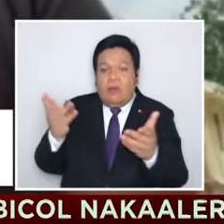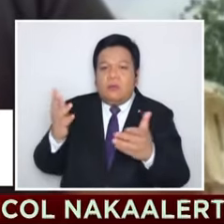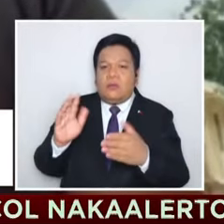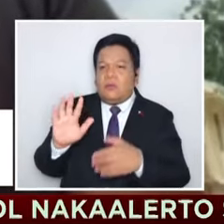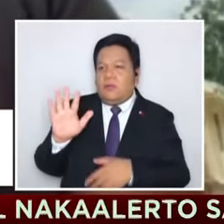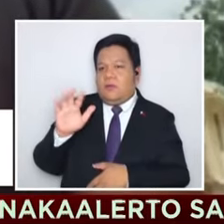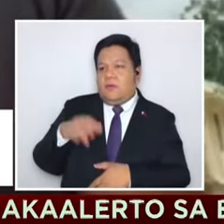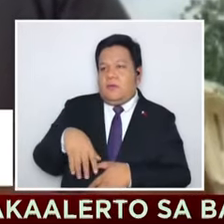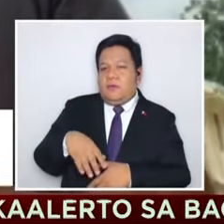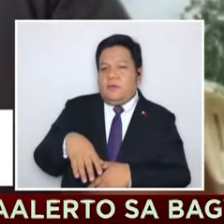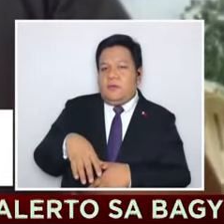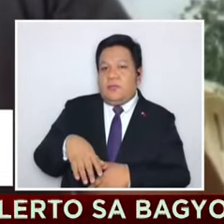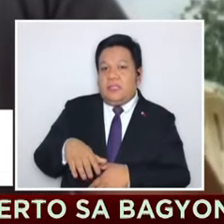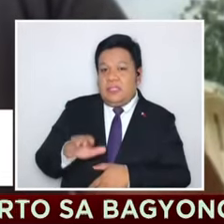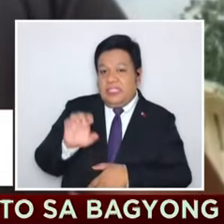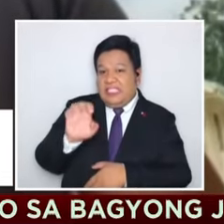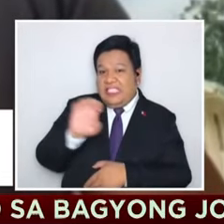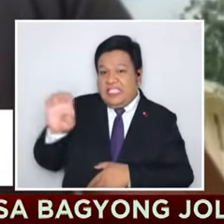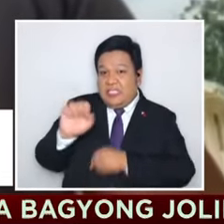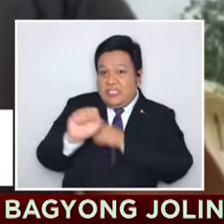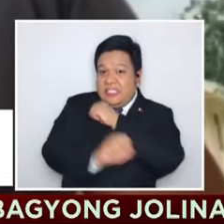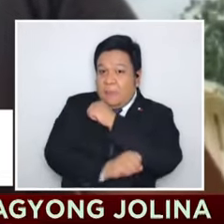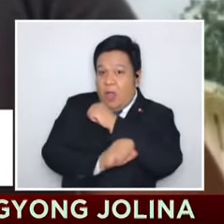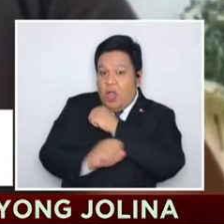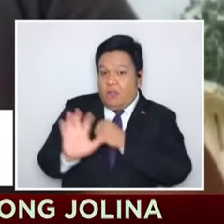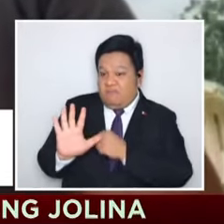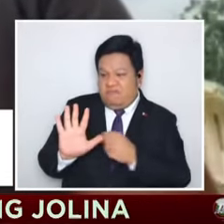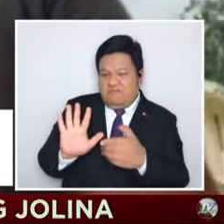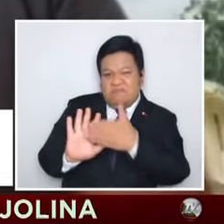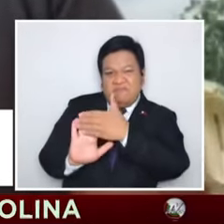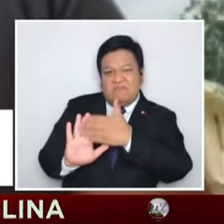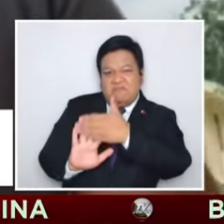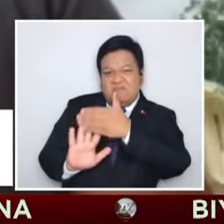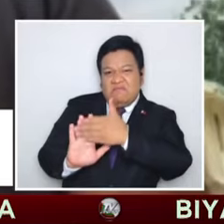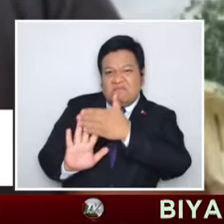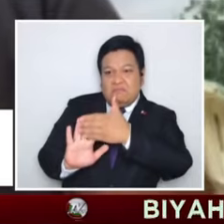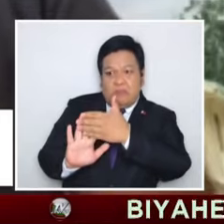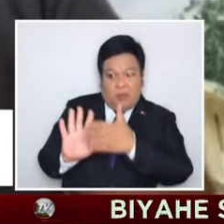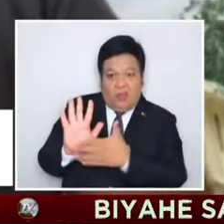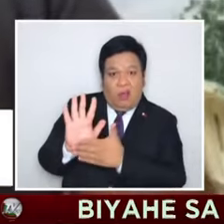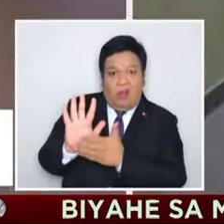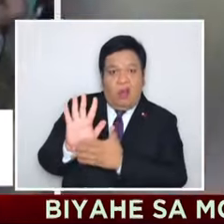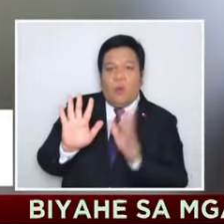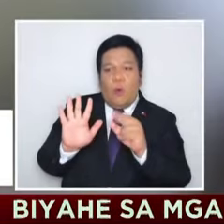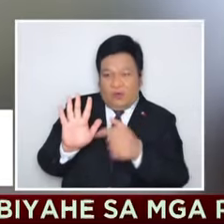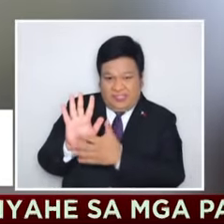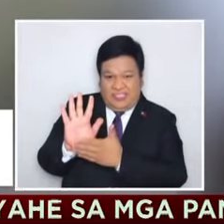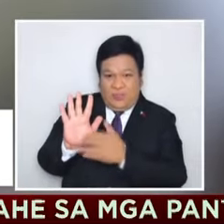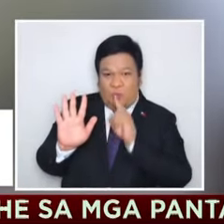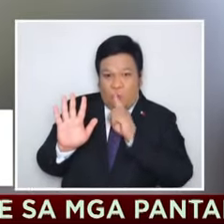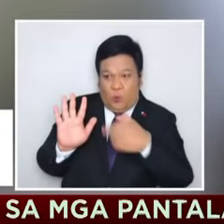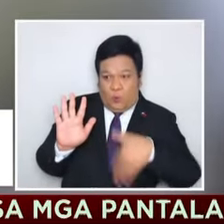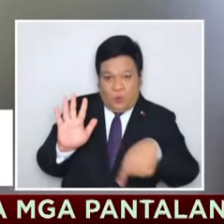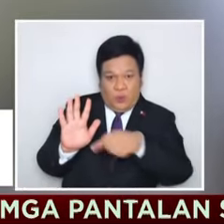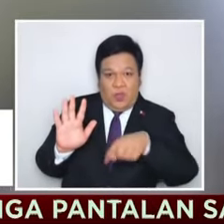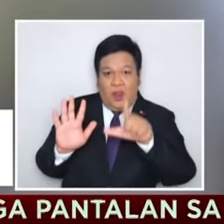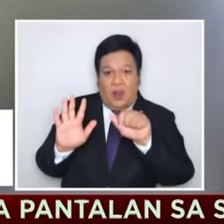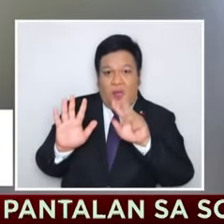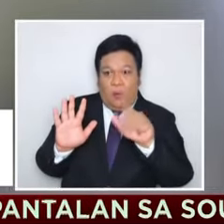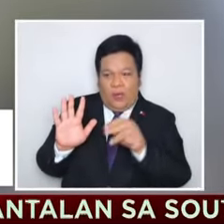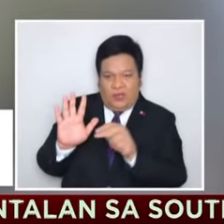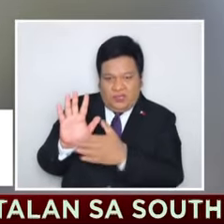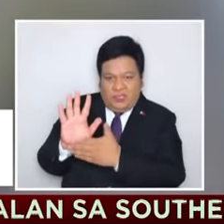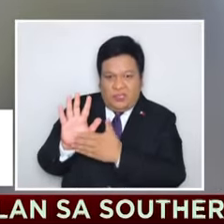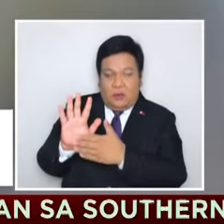ng Eastern Samar at hindi sa southern part ng Eastern Samar kung saan kami nandito. Inilikas din ang mga